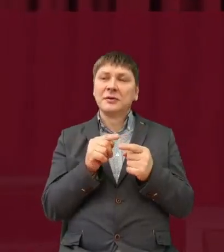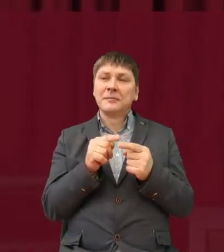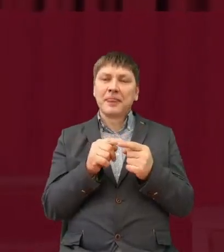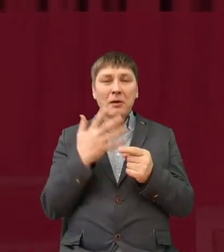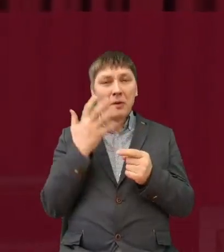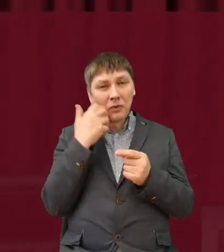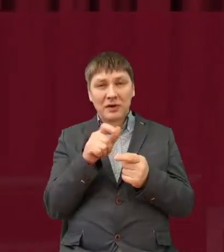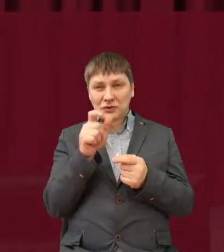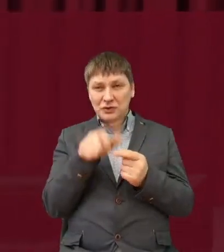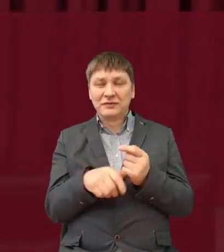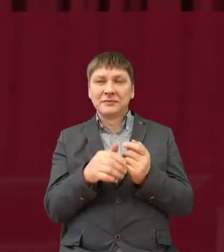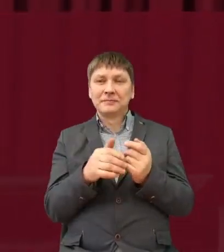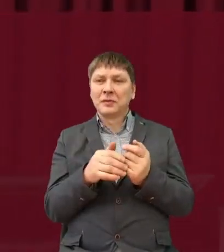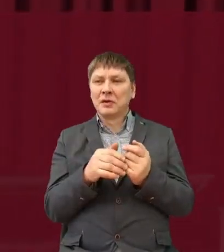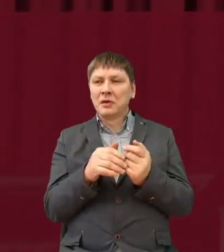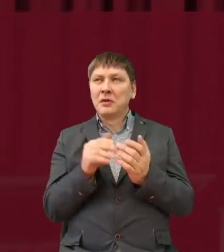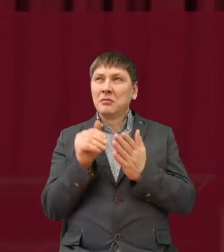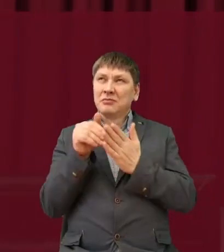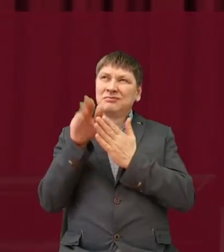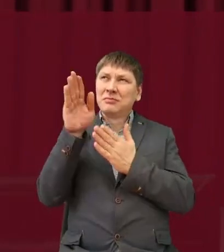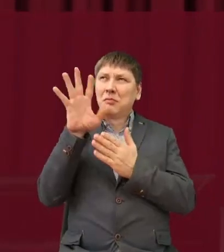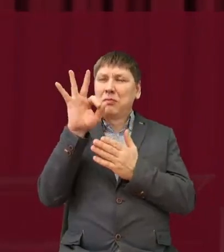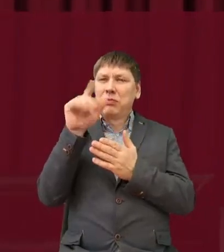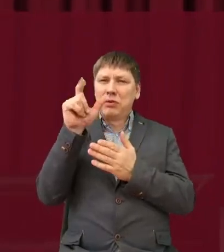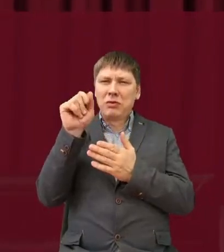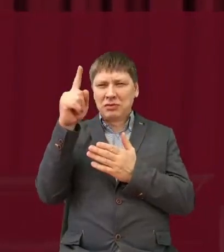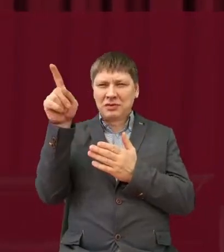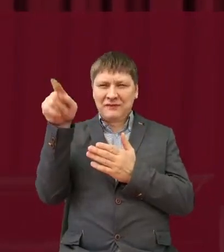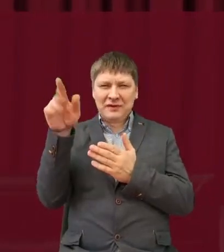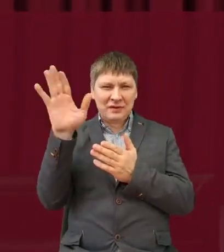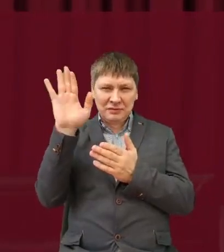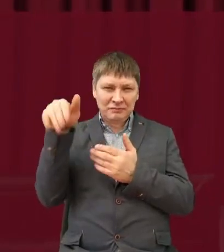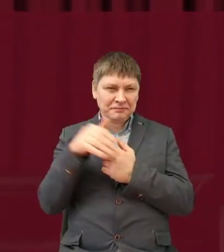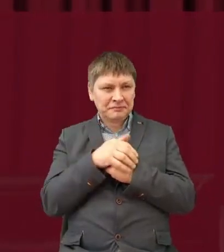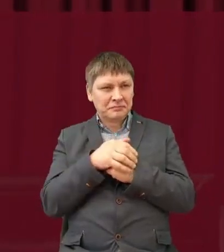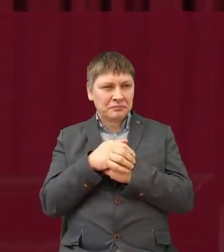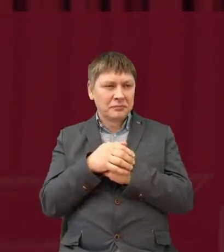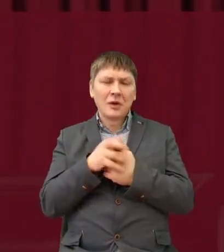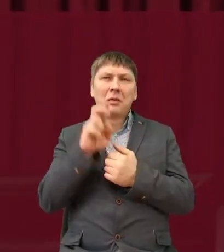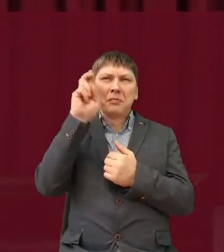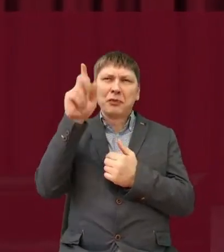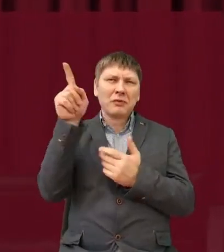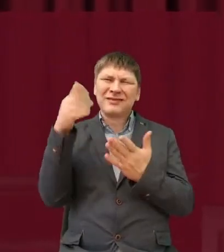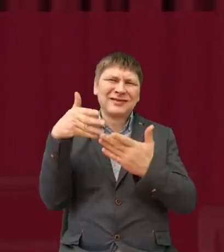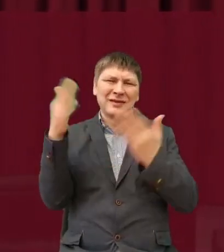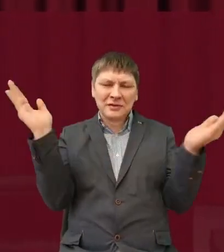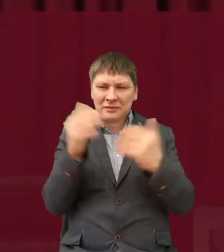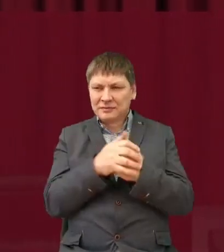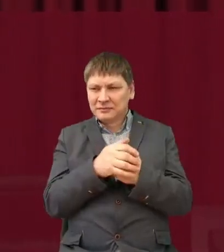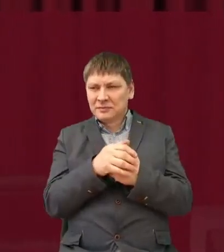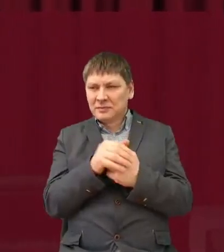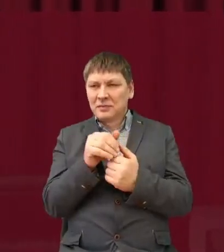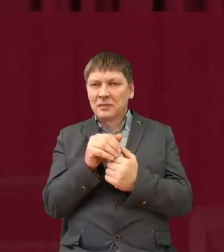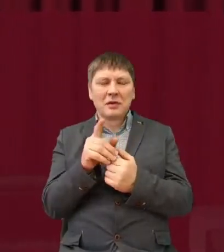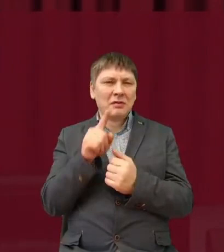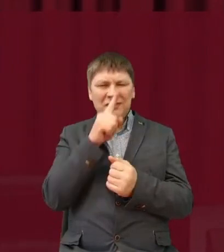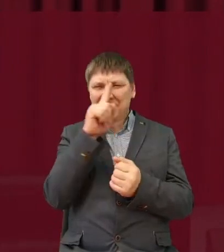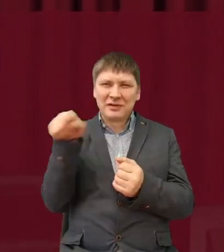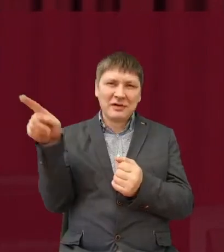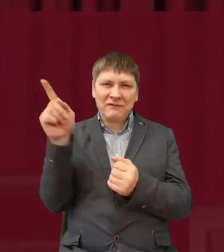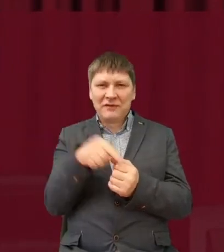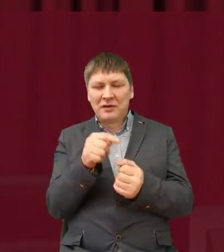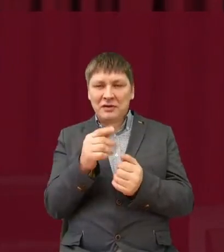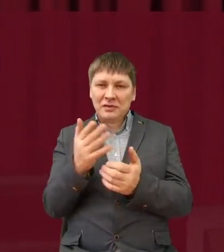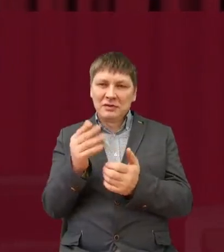когда человек отрицает Бога когда человек говорит что Бога нет когда он не верит